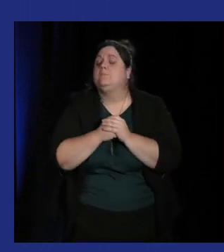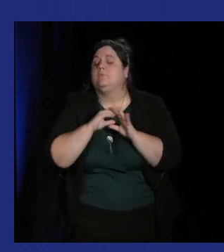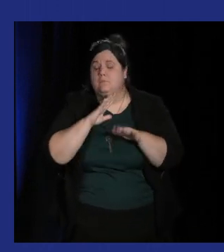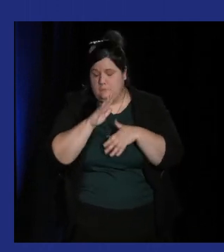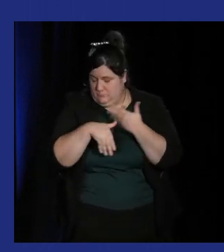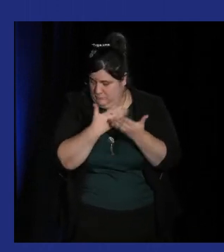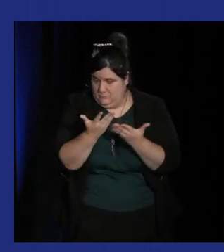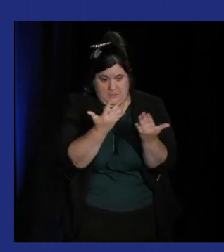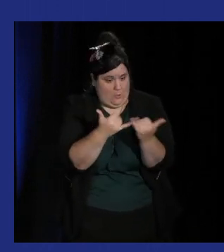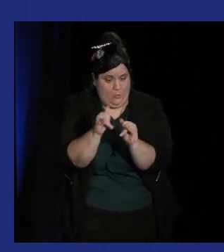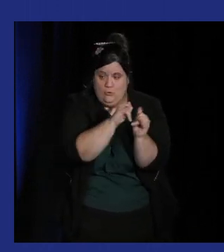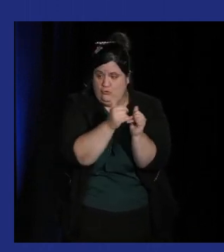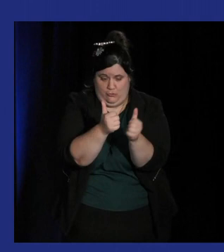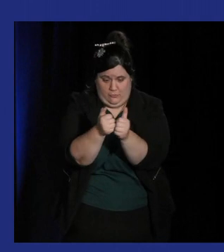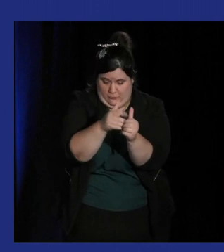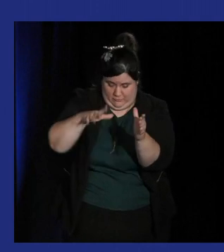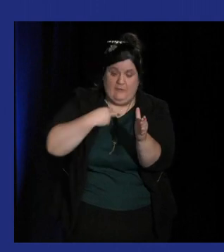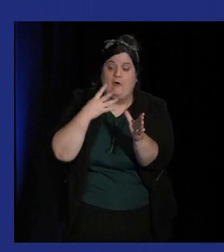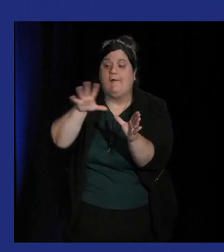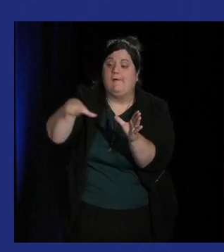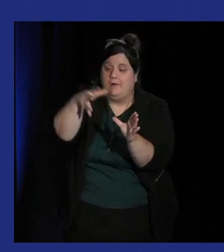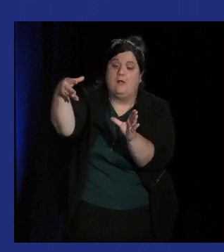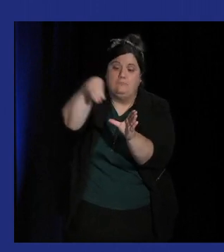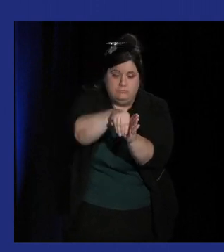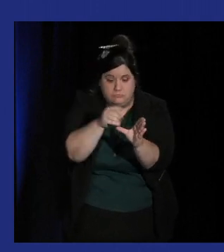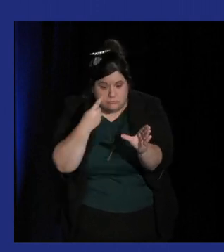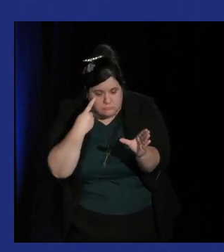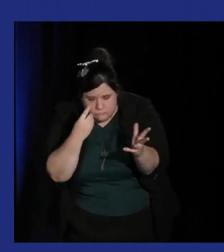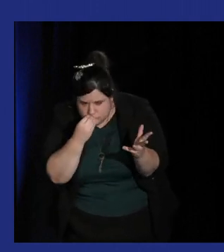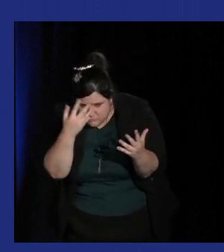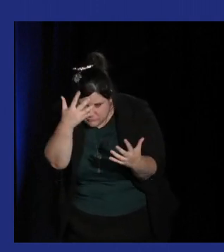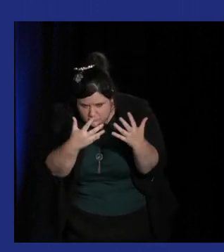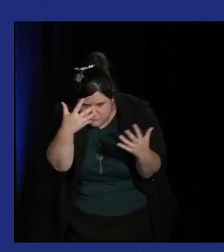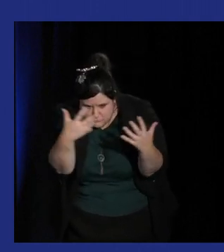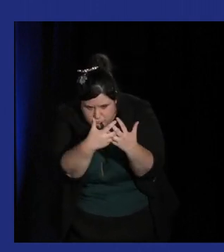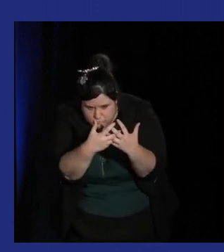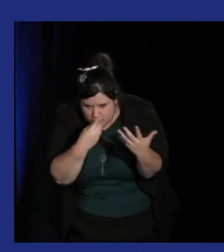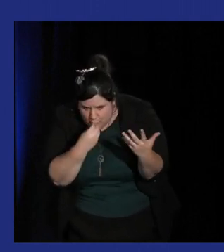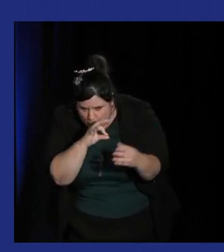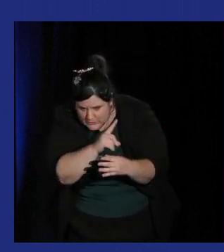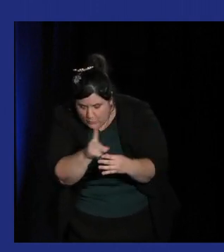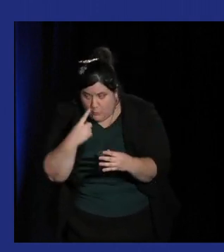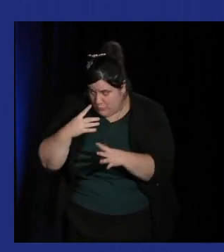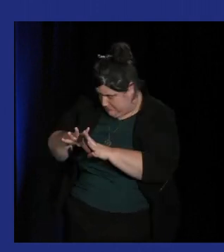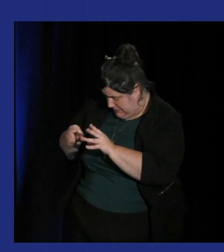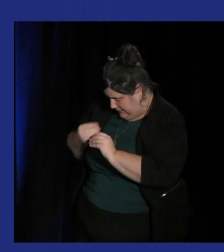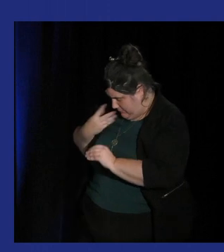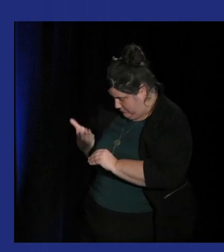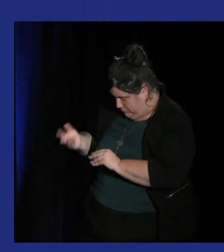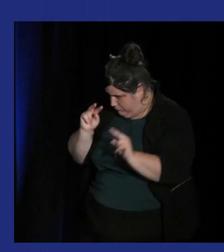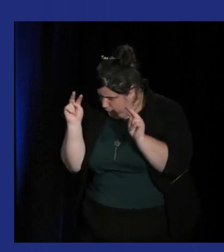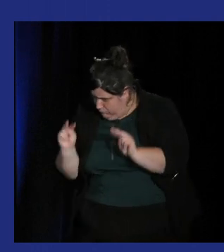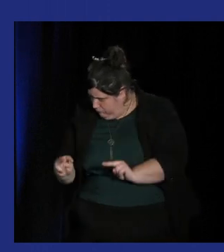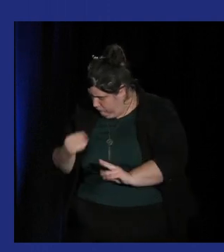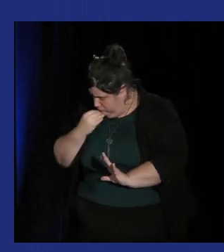tester que tout fonctionne bien voir avec les autres équipes si tout le monde est d'accord sur s'il y a pas de choses à revoir ou quoi